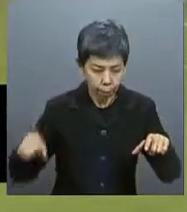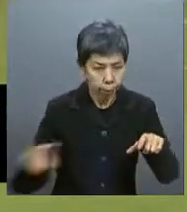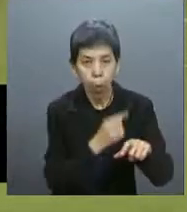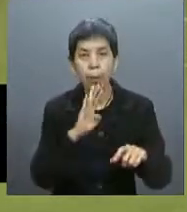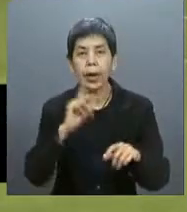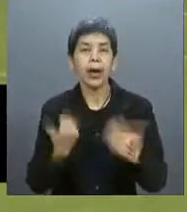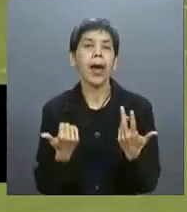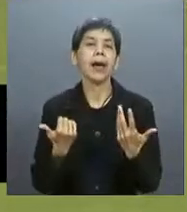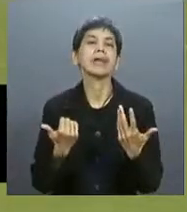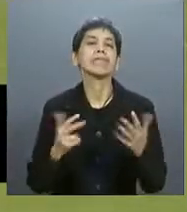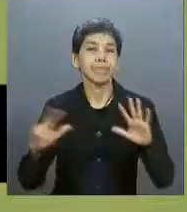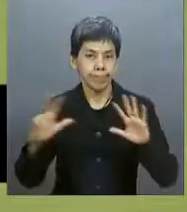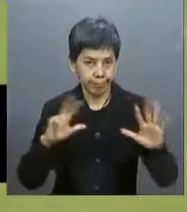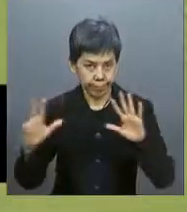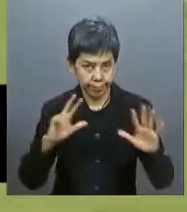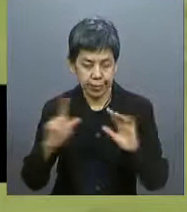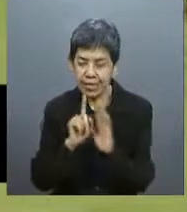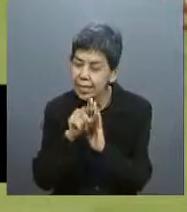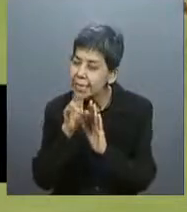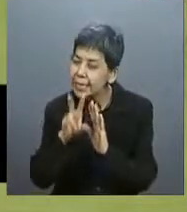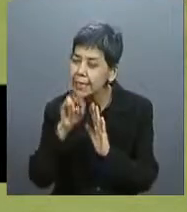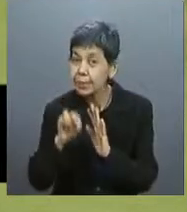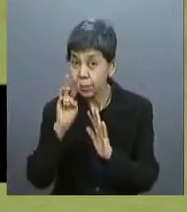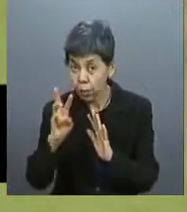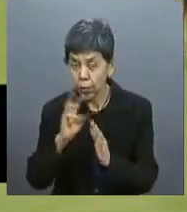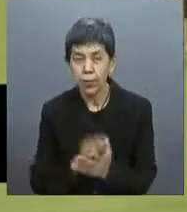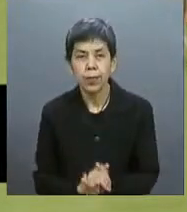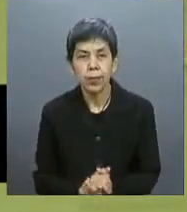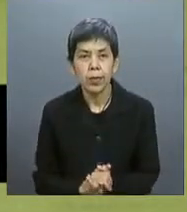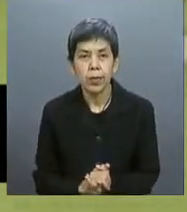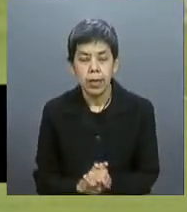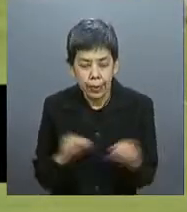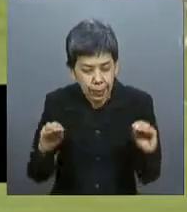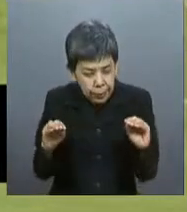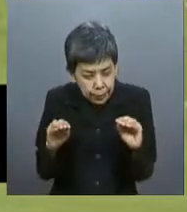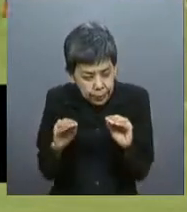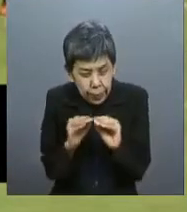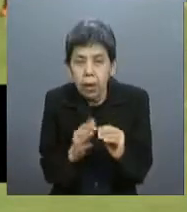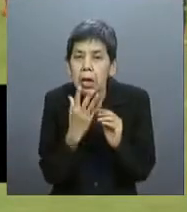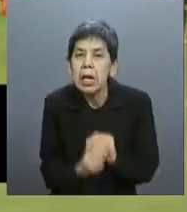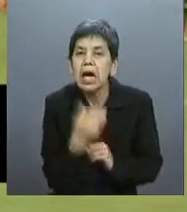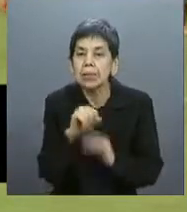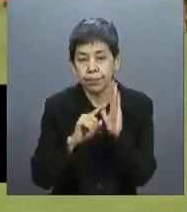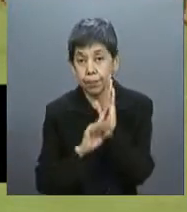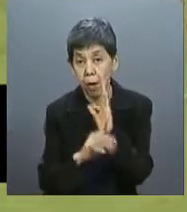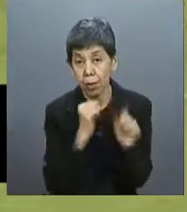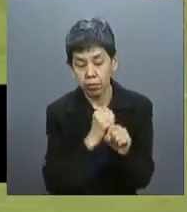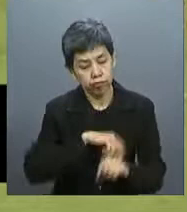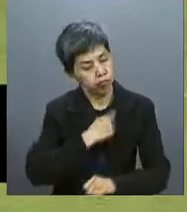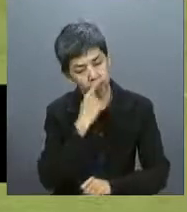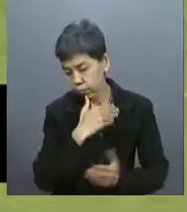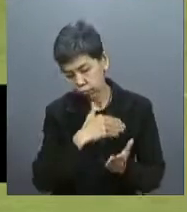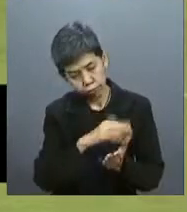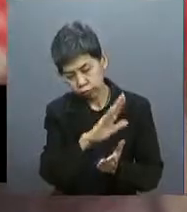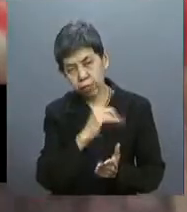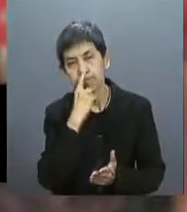งคอกไล่มาเป็น3ประตูต่อ5นาทีที่76ท้ายเกมนะครับบุรีรัมย์ไปเหลือ10คนเมื่ออดุลลาโซถูกใบแดงไล่